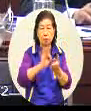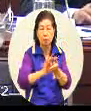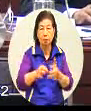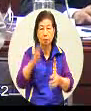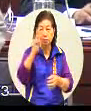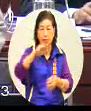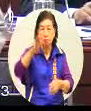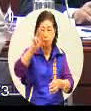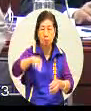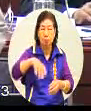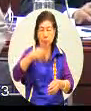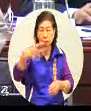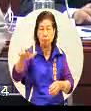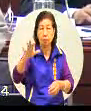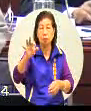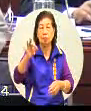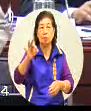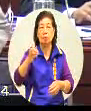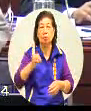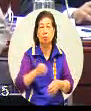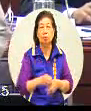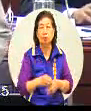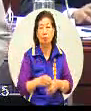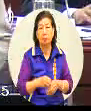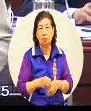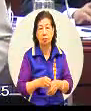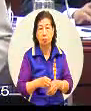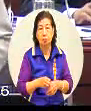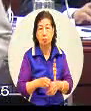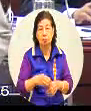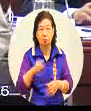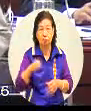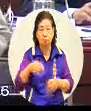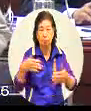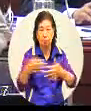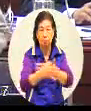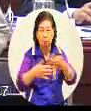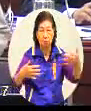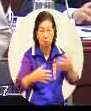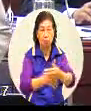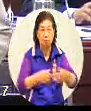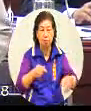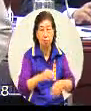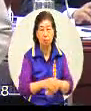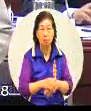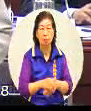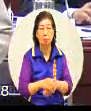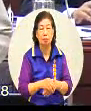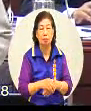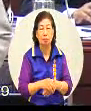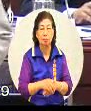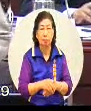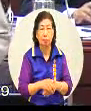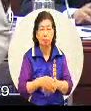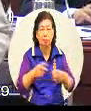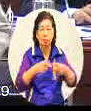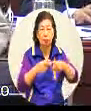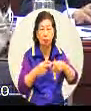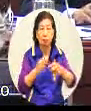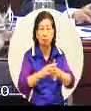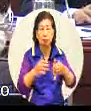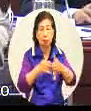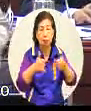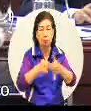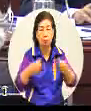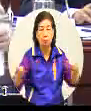3000几万，啊，阮的看法是讲，这条路拍通拄正看。咱迄个李议员讲，迄条路